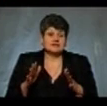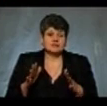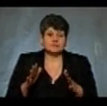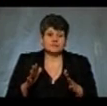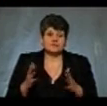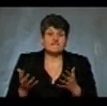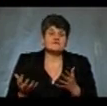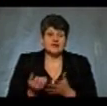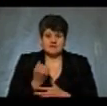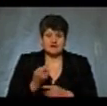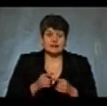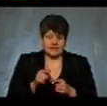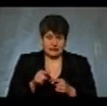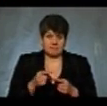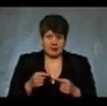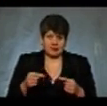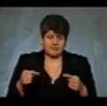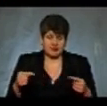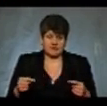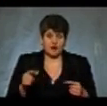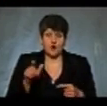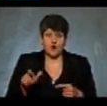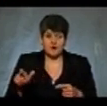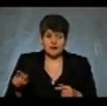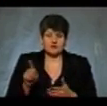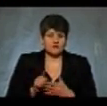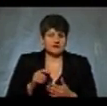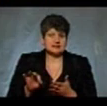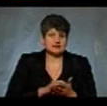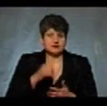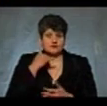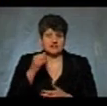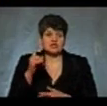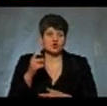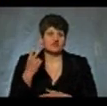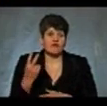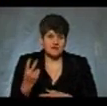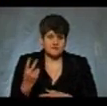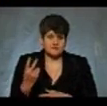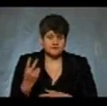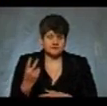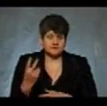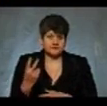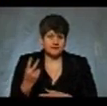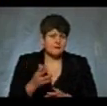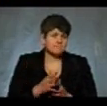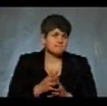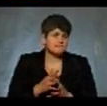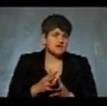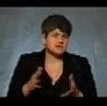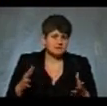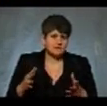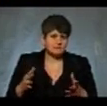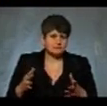таких предметів громадяни повинні негайно телефонувати на лінію 102 і максимально при